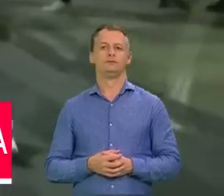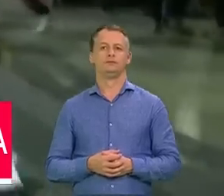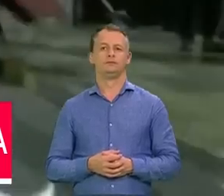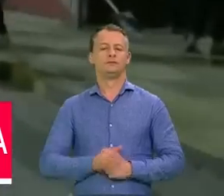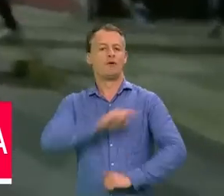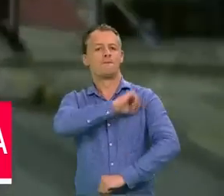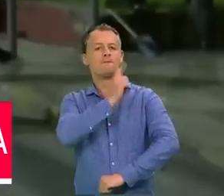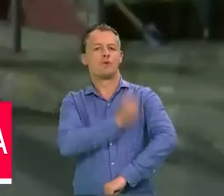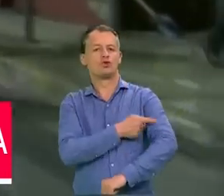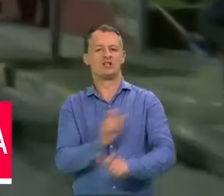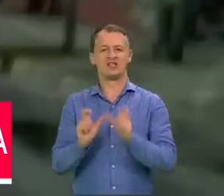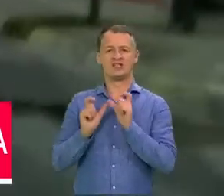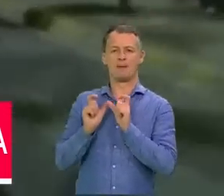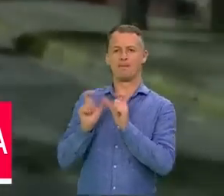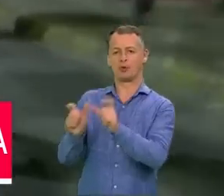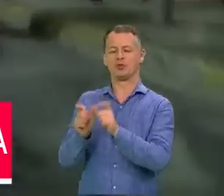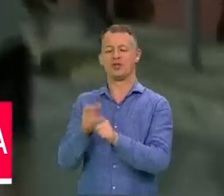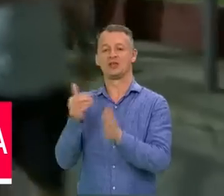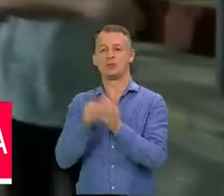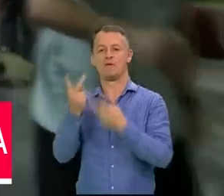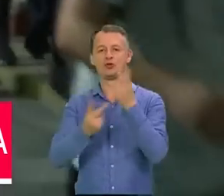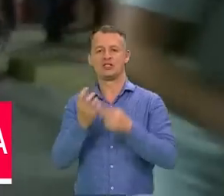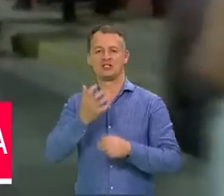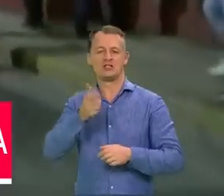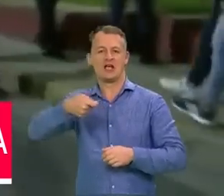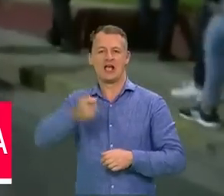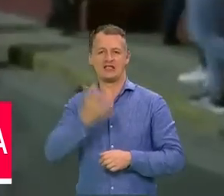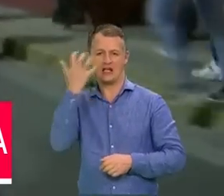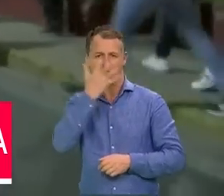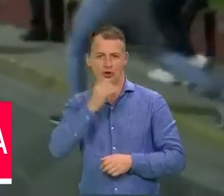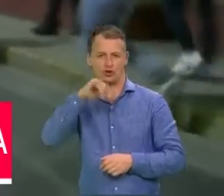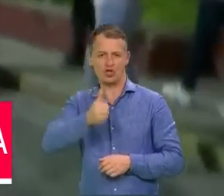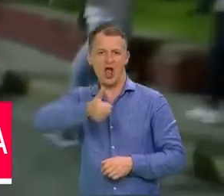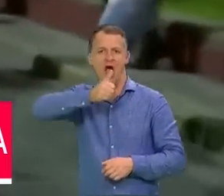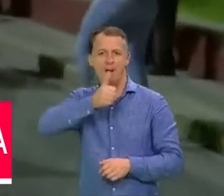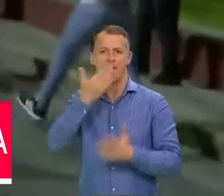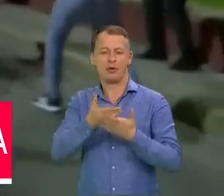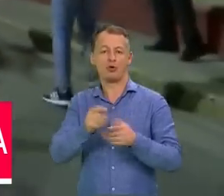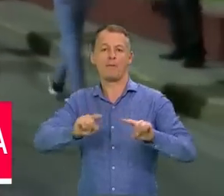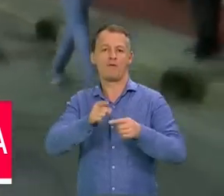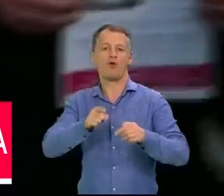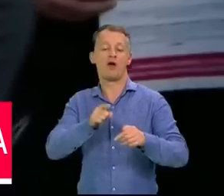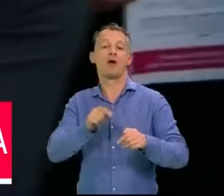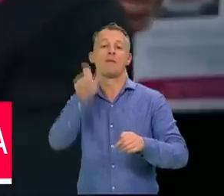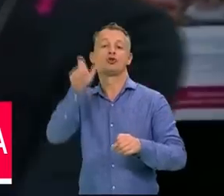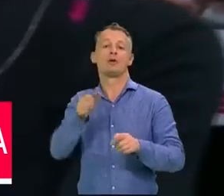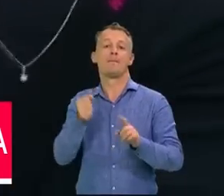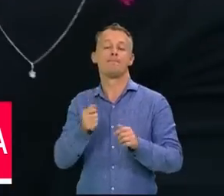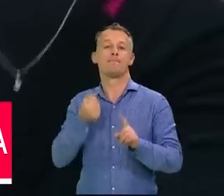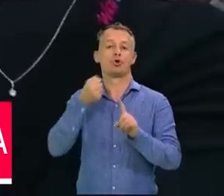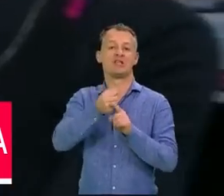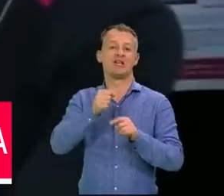Forțele de securitate au fost nevoite să folosească gaze lacrimogene și tunuri cu apă pentru a îndepărta pe protestatari. Family of